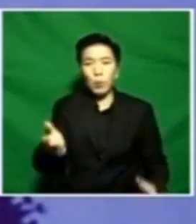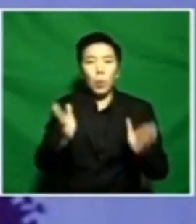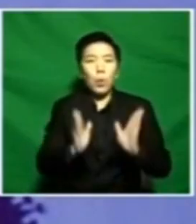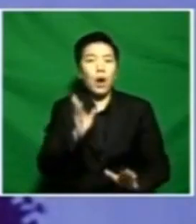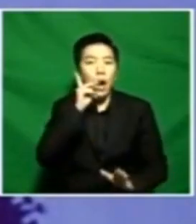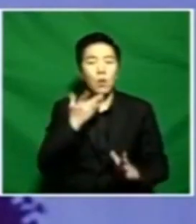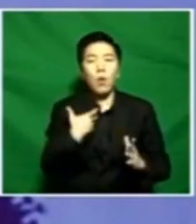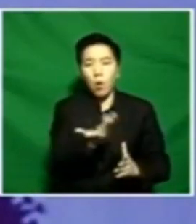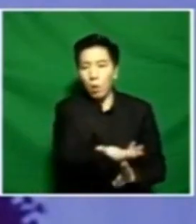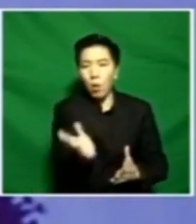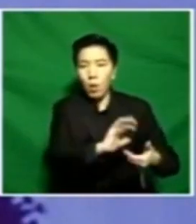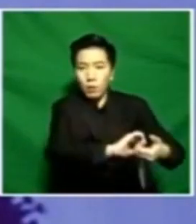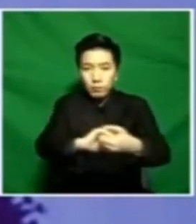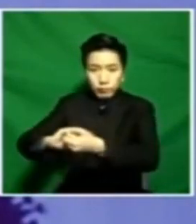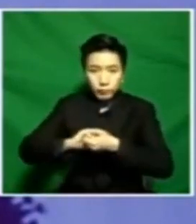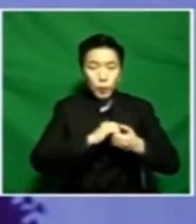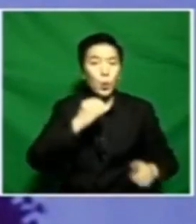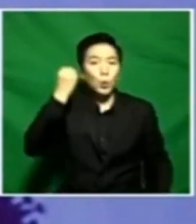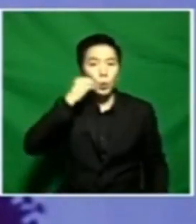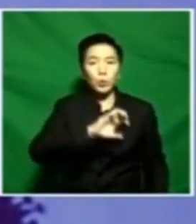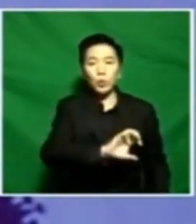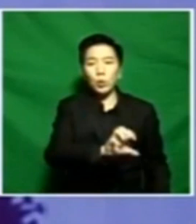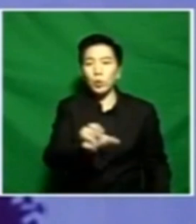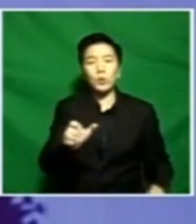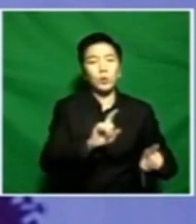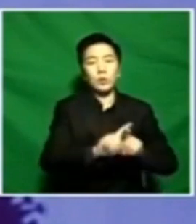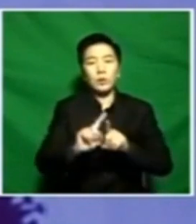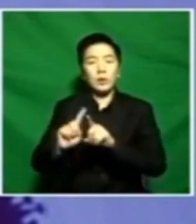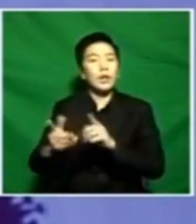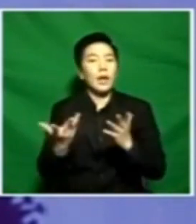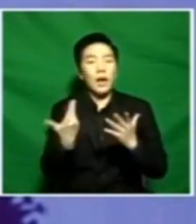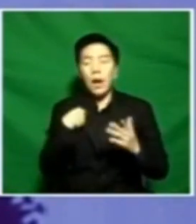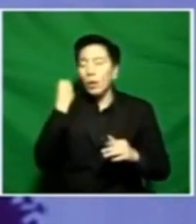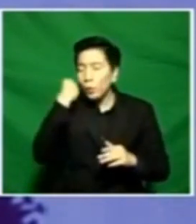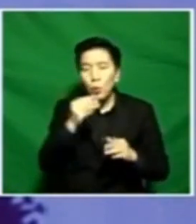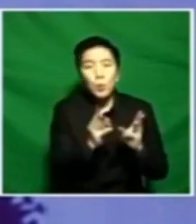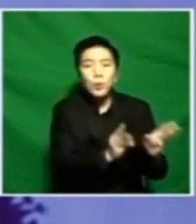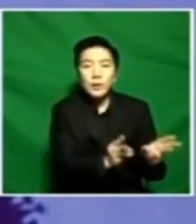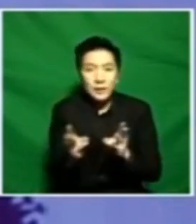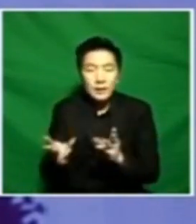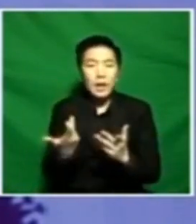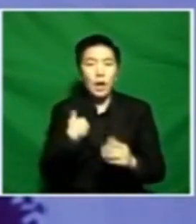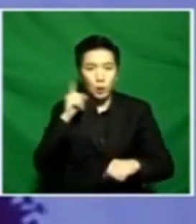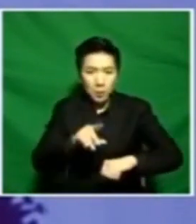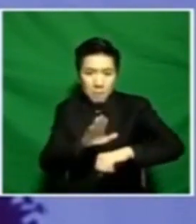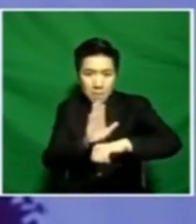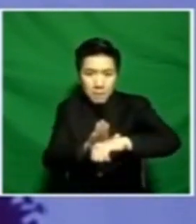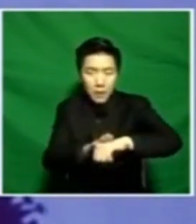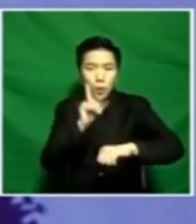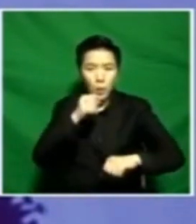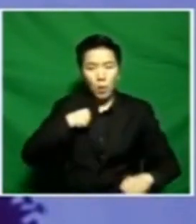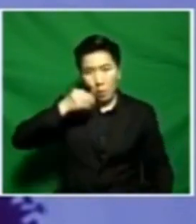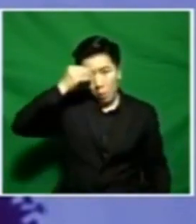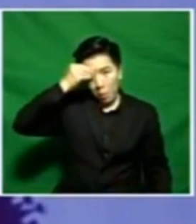เมื่อวันที่ 26มีนาคมเวลา 13:00ที่ทำเนียบรัฐบาลนายแพทย์ทวีศิลป์วิษณุโยธินโฆษกศูนย์บริหาร